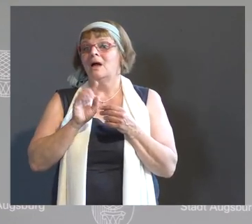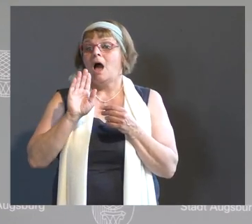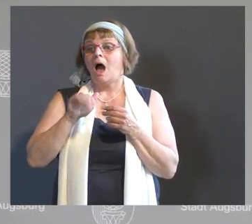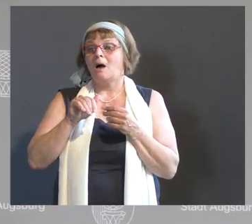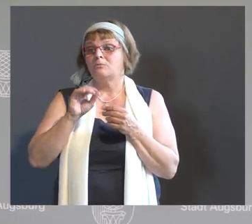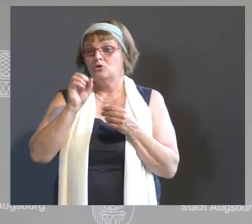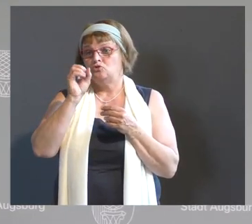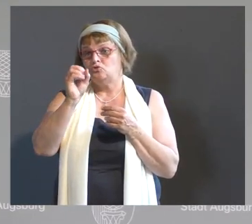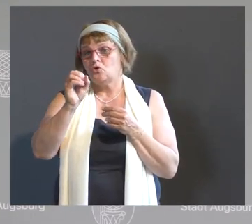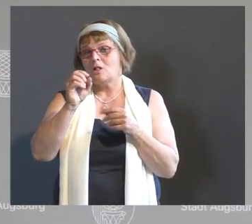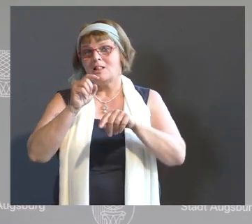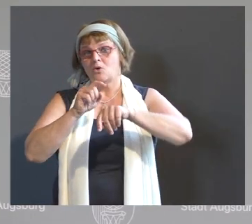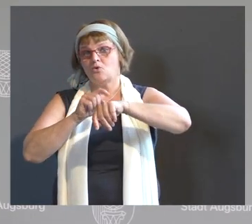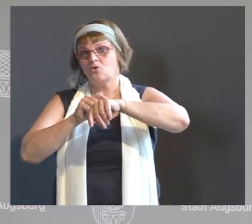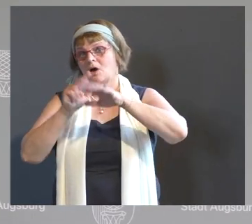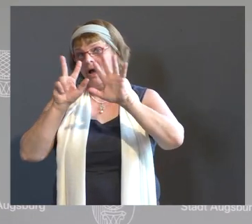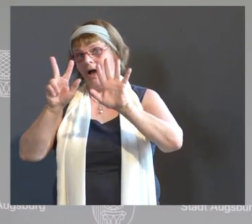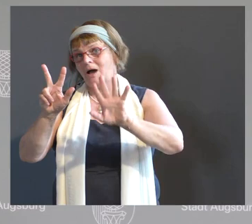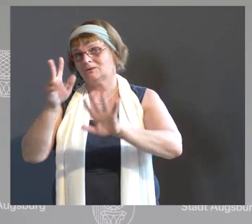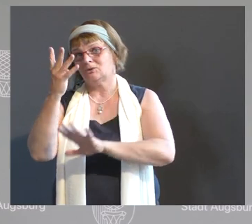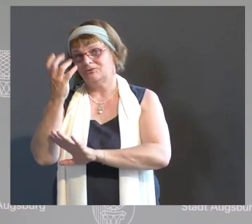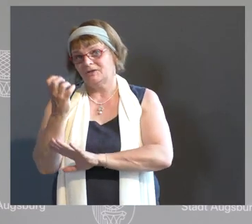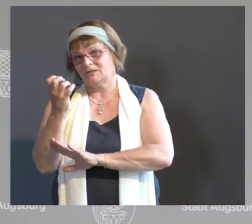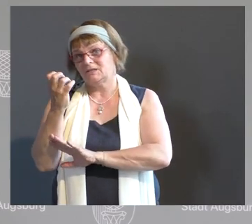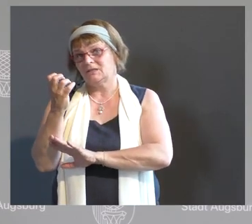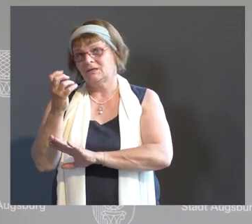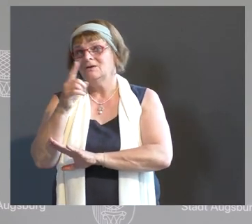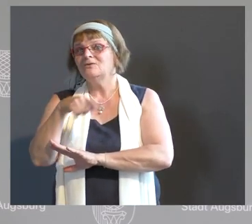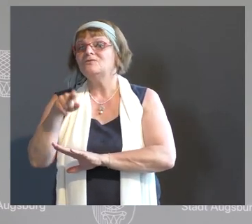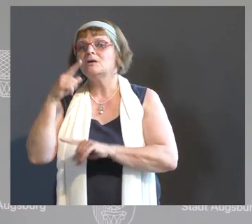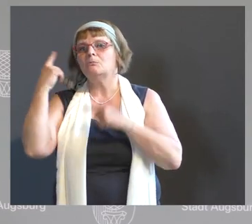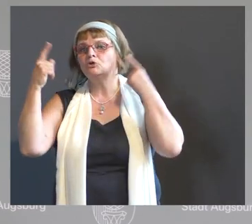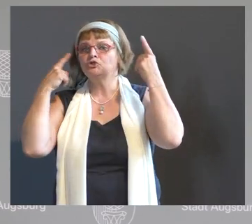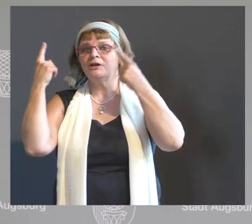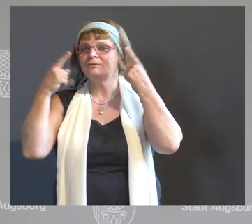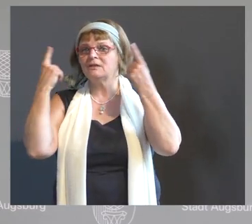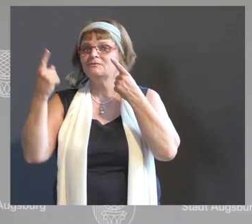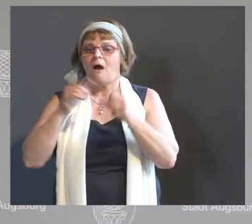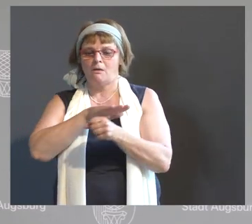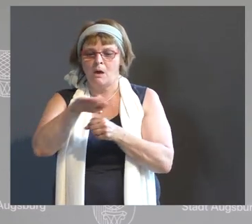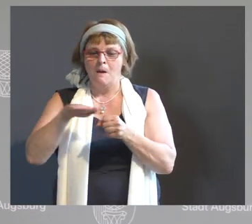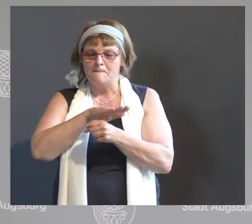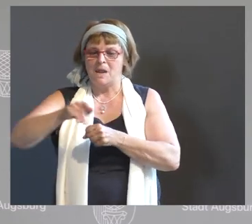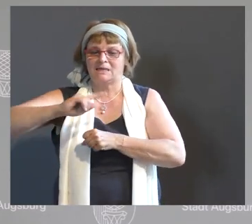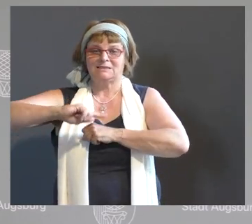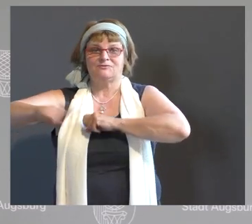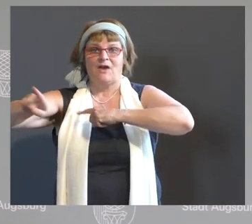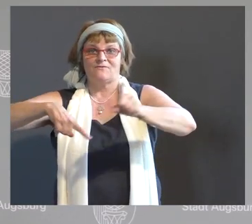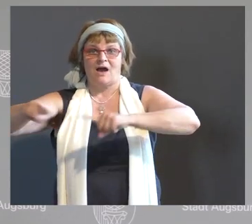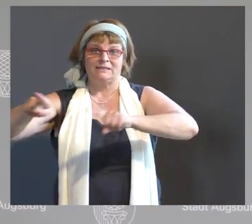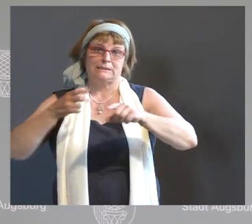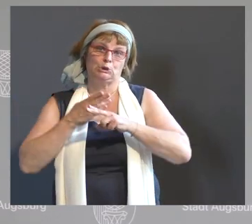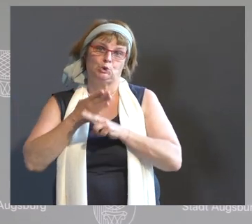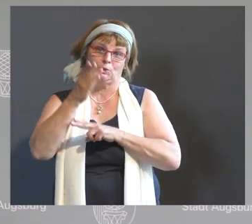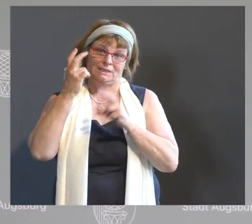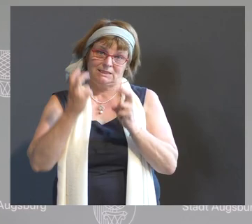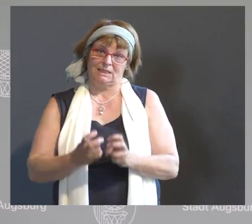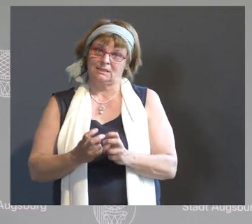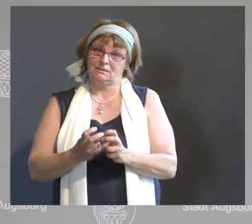0.48 Uhr in erster Linie damit beschäftigt waren, die Platzverweise durchzusetzen. Aber nach der ersten